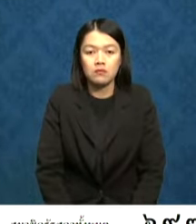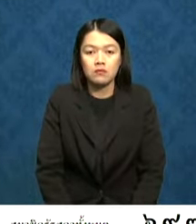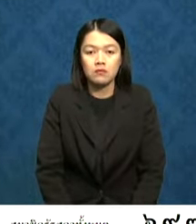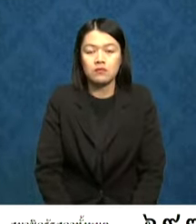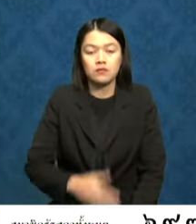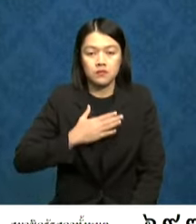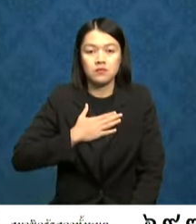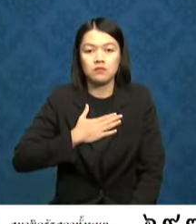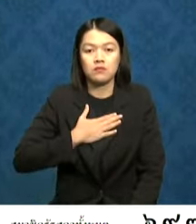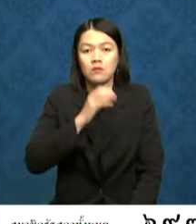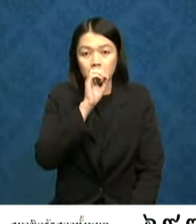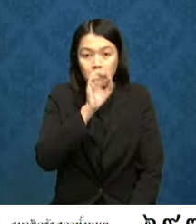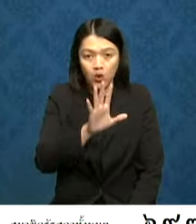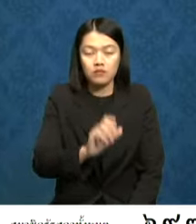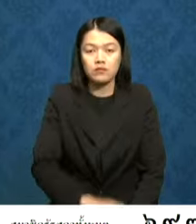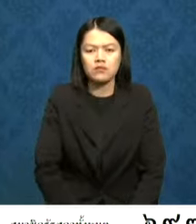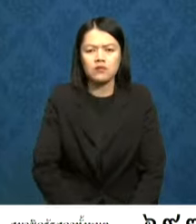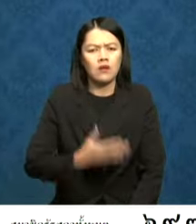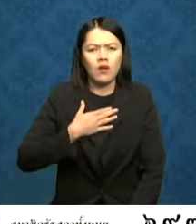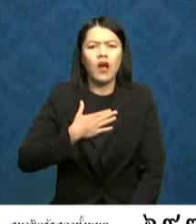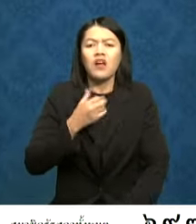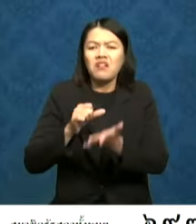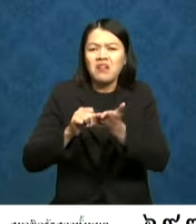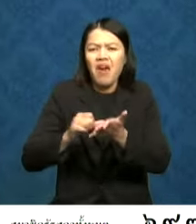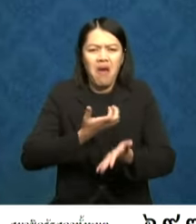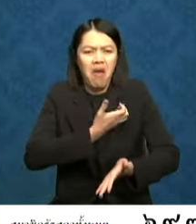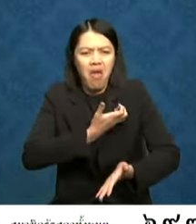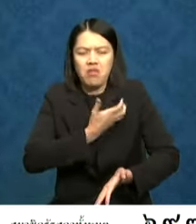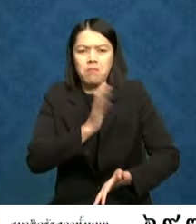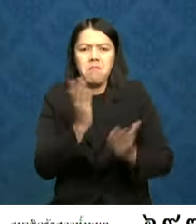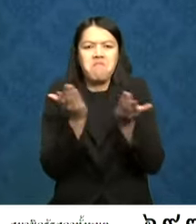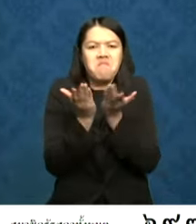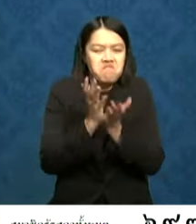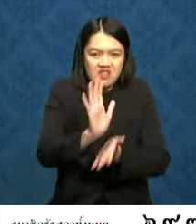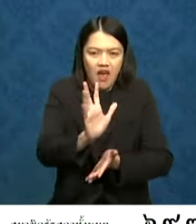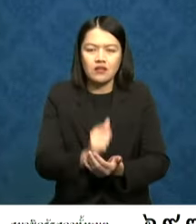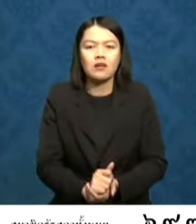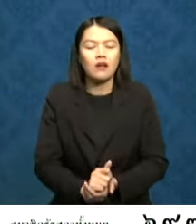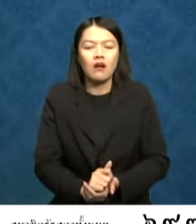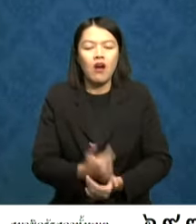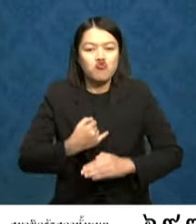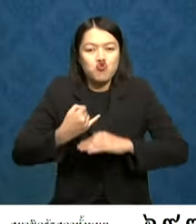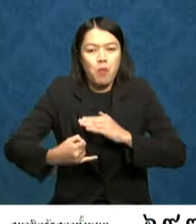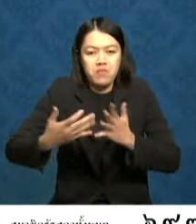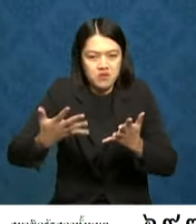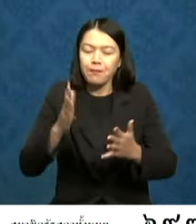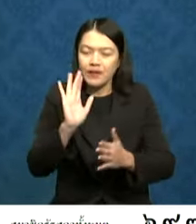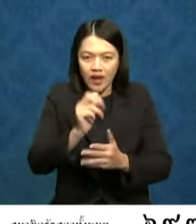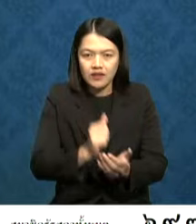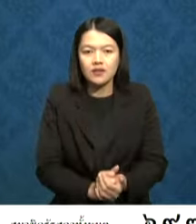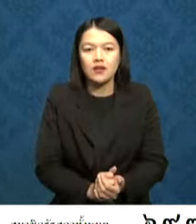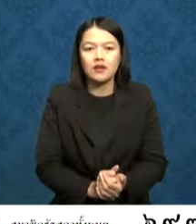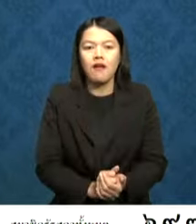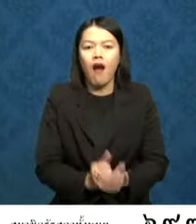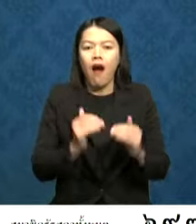ดิฉันไม่ได้บอกว่าเราจะต้องแก้แค้นจะต้องเอาคืนกันไปกันมาแบบไม่มีวันจบนะคะแต่การคื